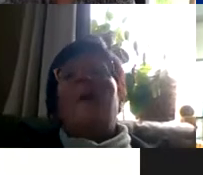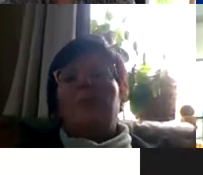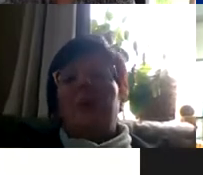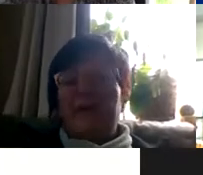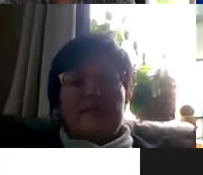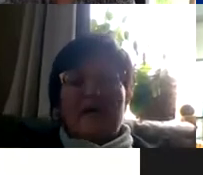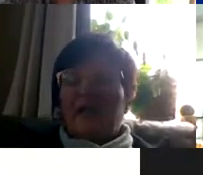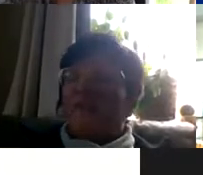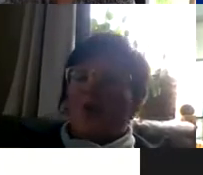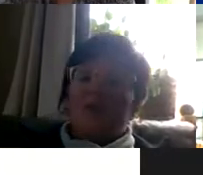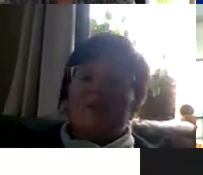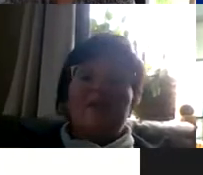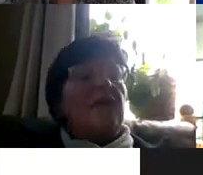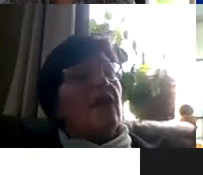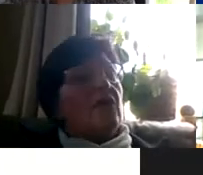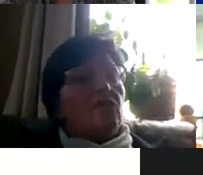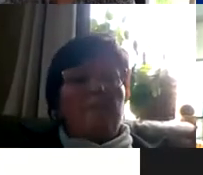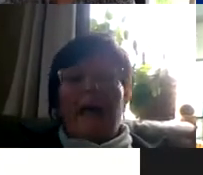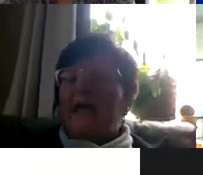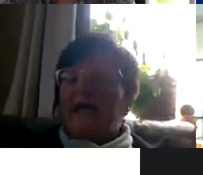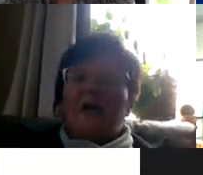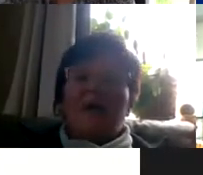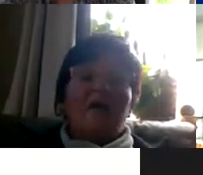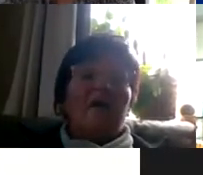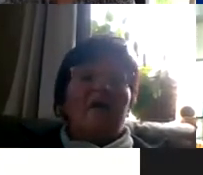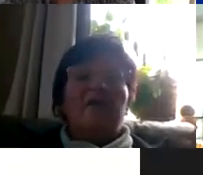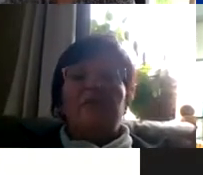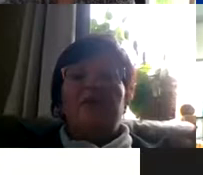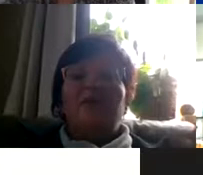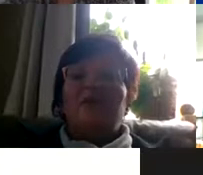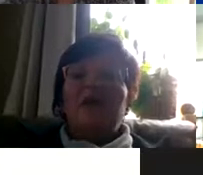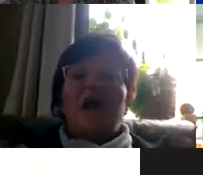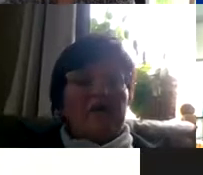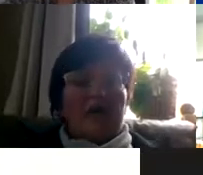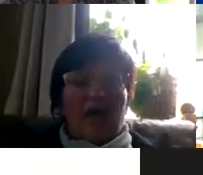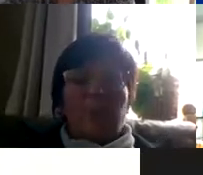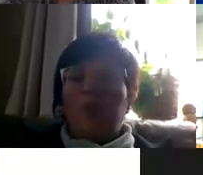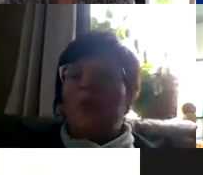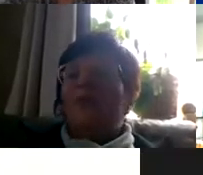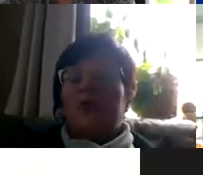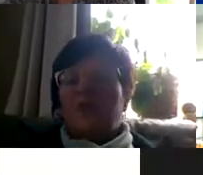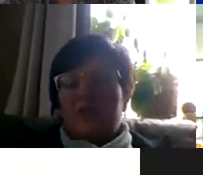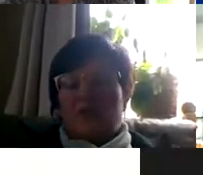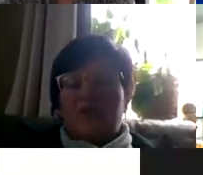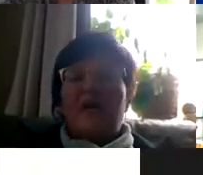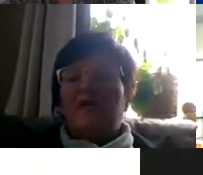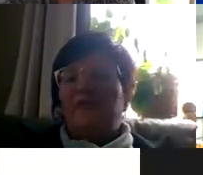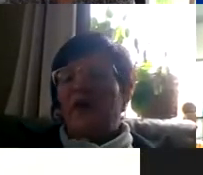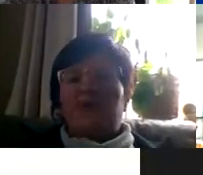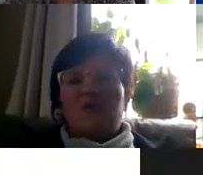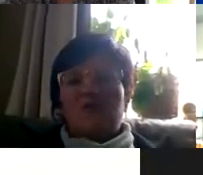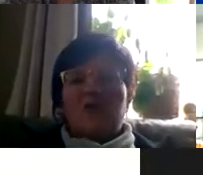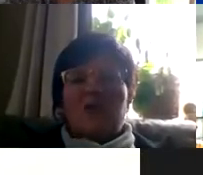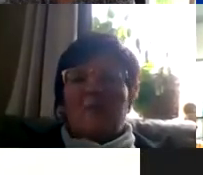van, probeer het zelf. Lukt het niet? Doe een belletje, verwittig ons en dan helpen we u of dan doen we het toch